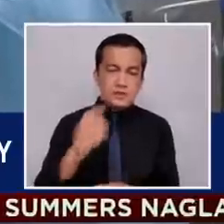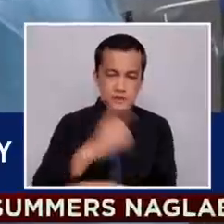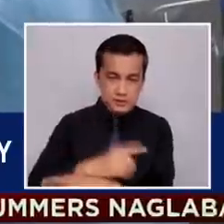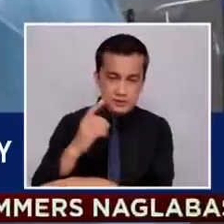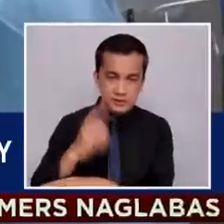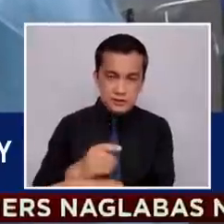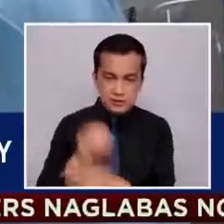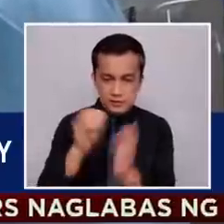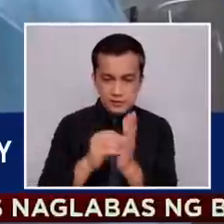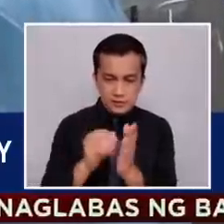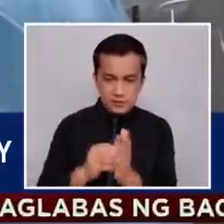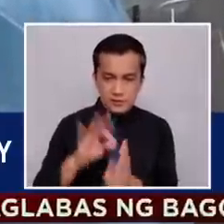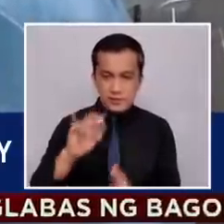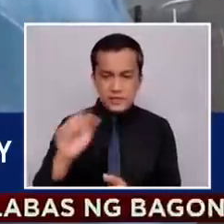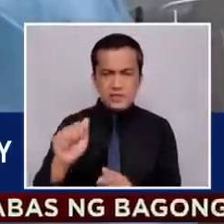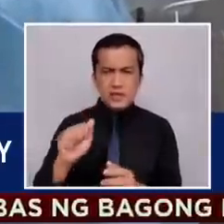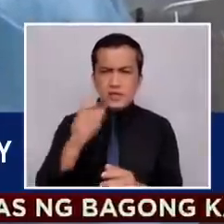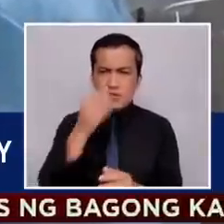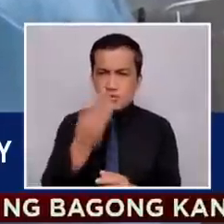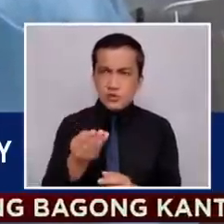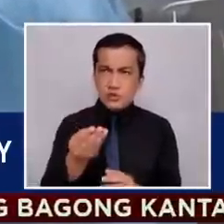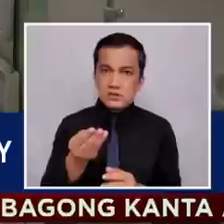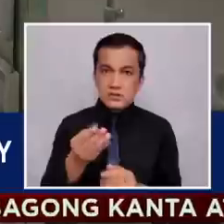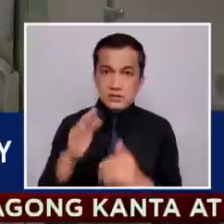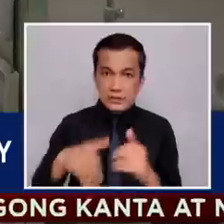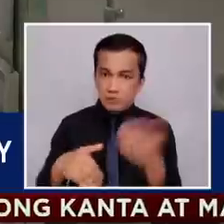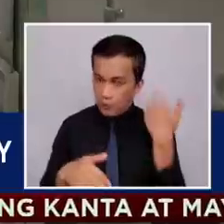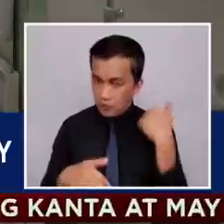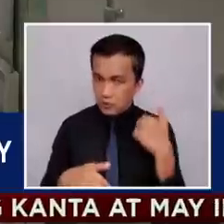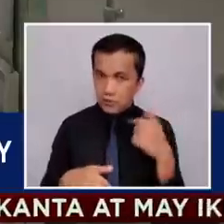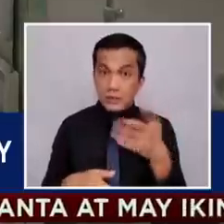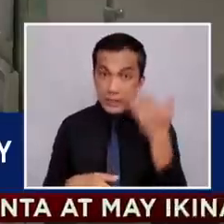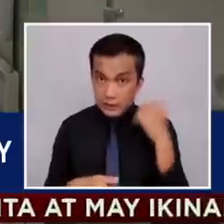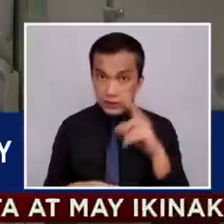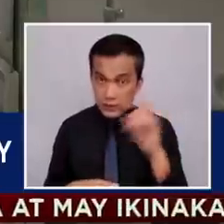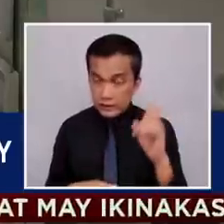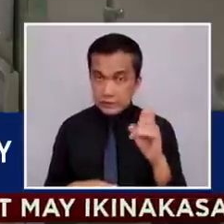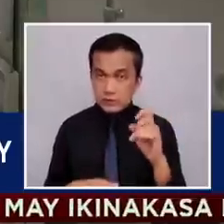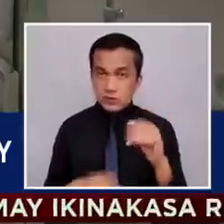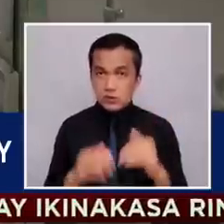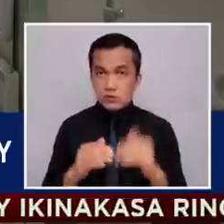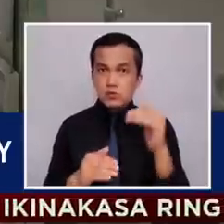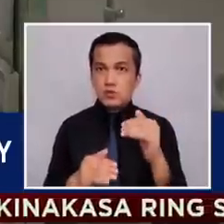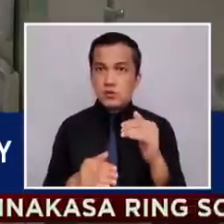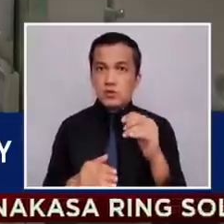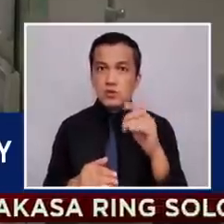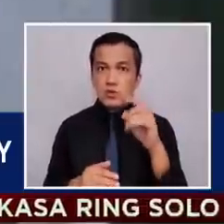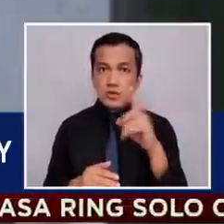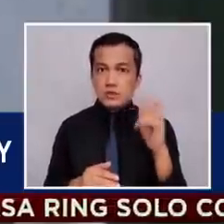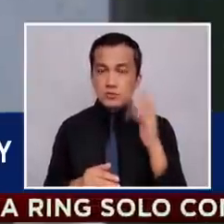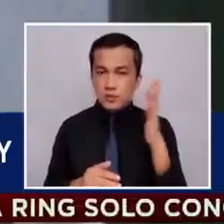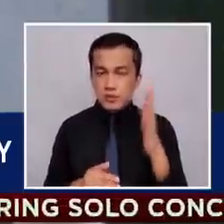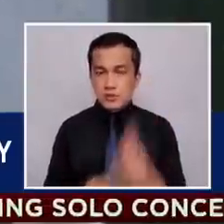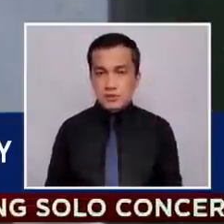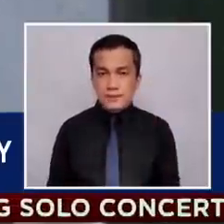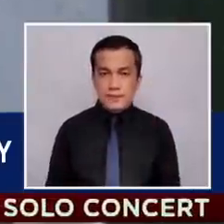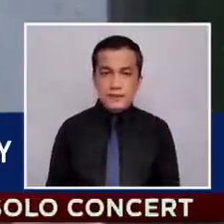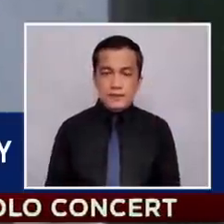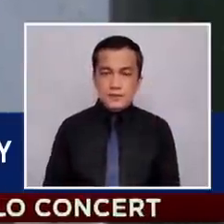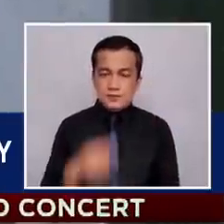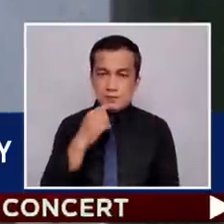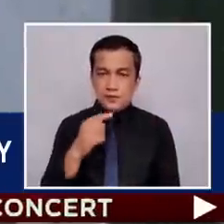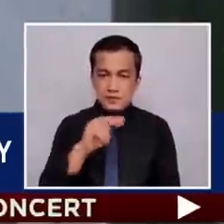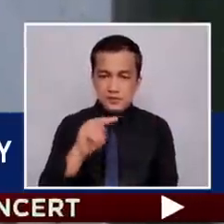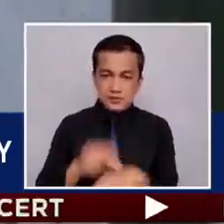Hospital, mas konti kumpara dati na umaabot ng 100 hanggang 150. Base naman sa National Demographic and